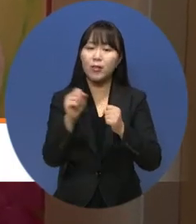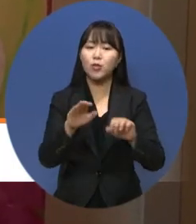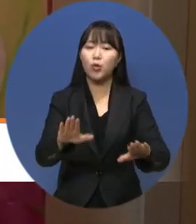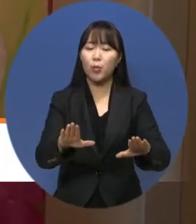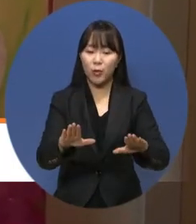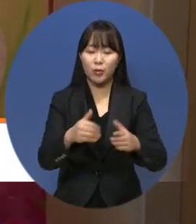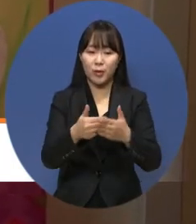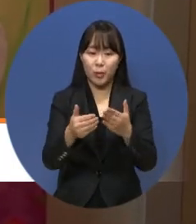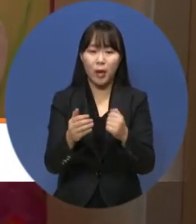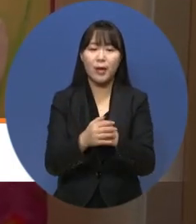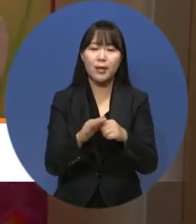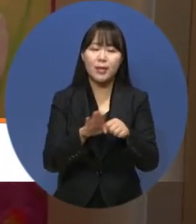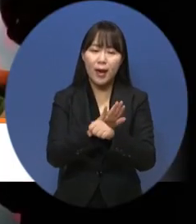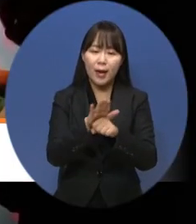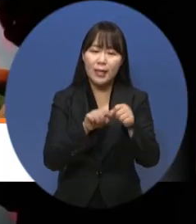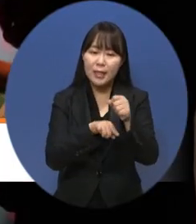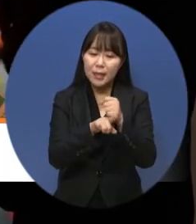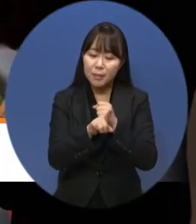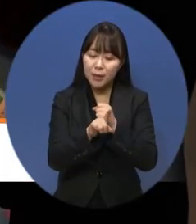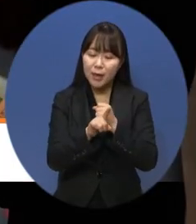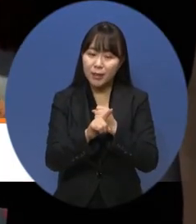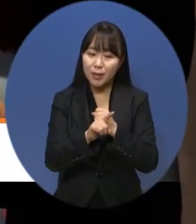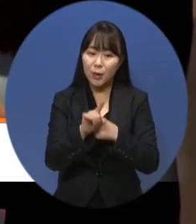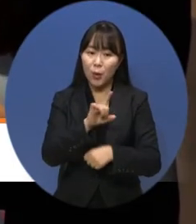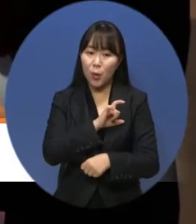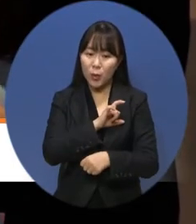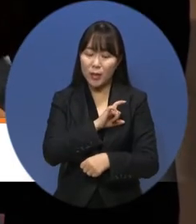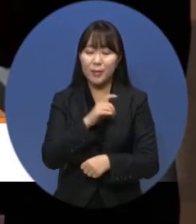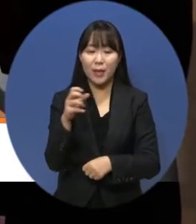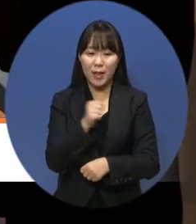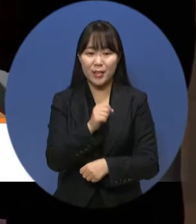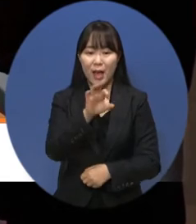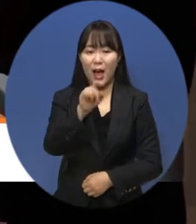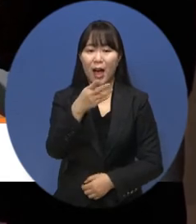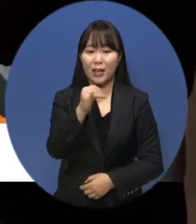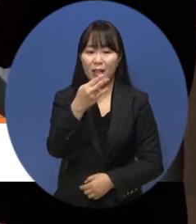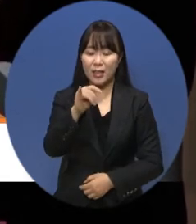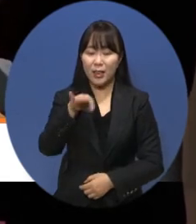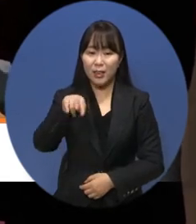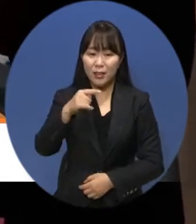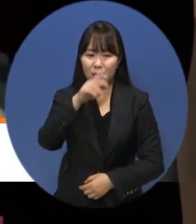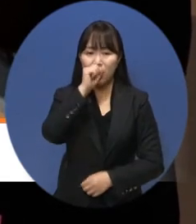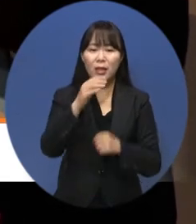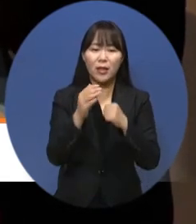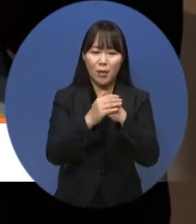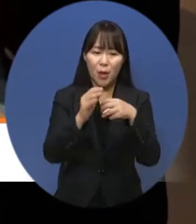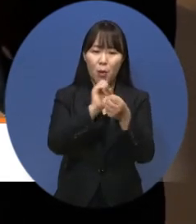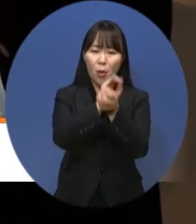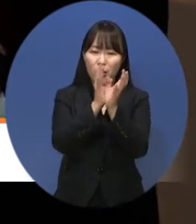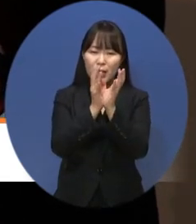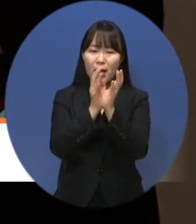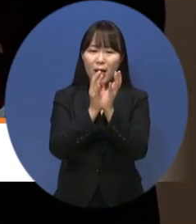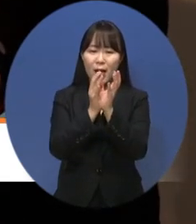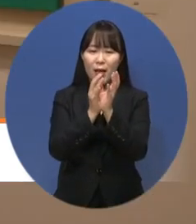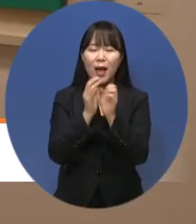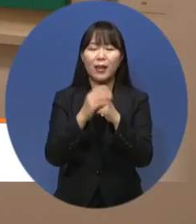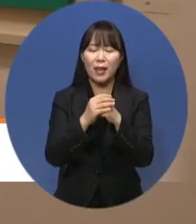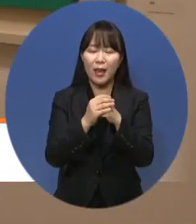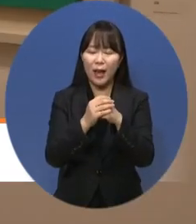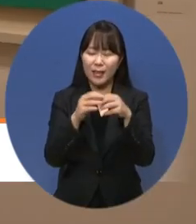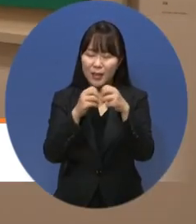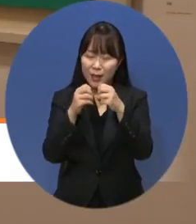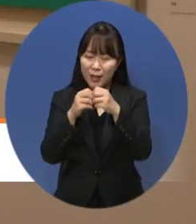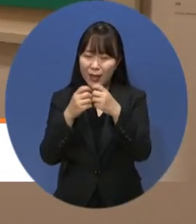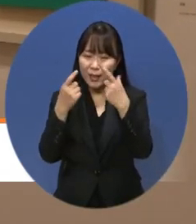사랑의 메세지 라는 꽃말이 나잇 s 가좋아 옻의 일기를 매일 매일 화폭에 담았다 는 감성 의